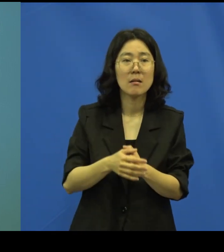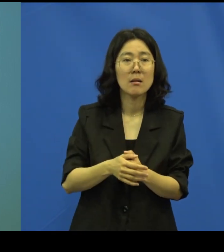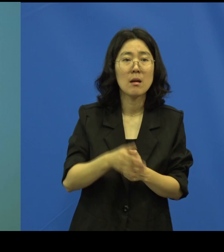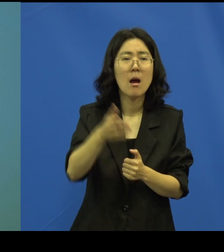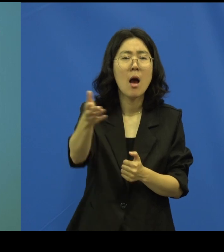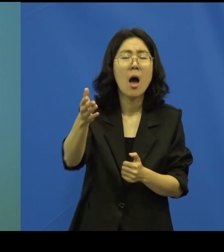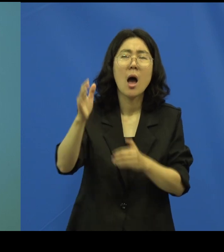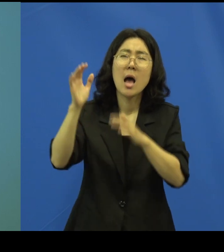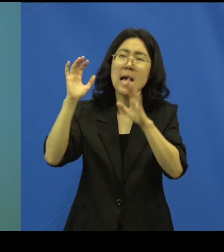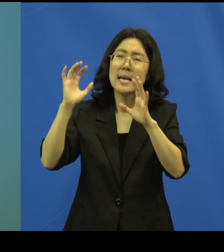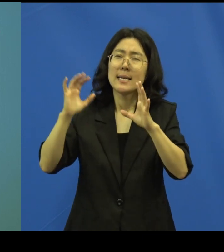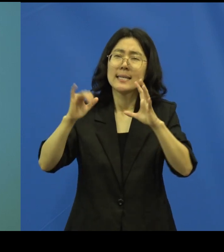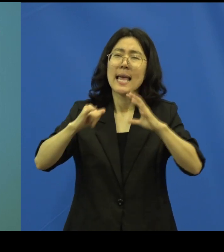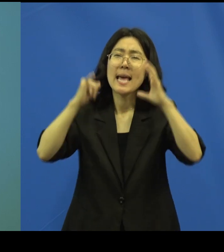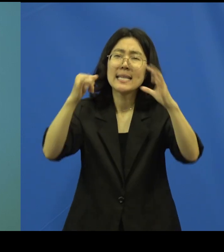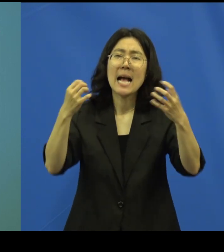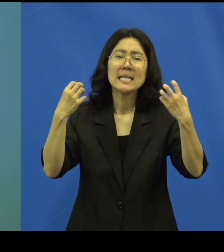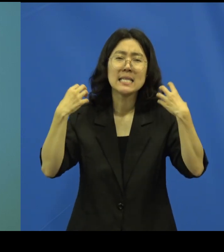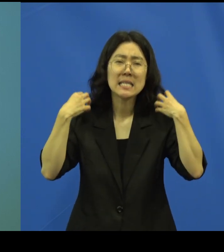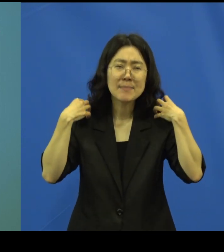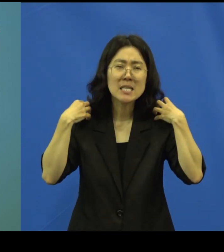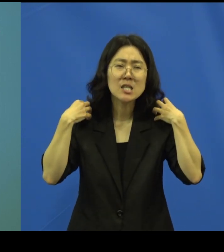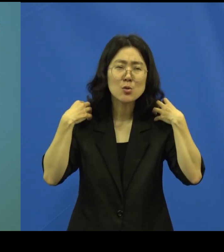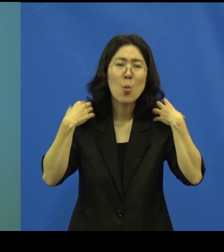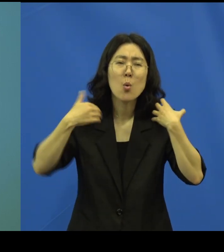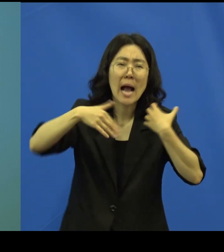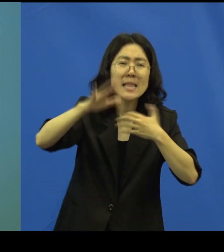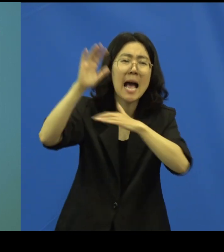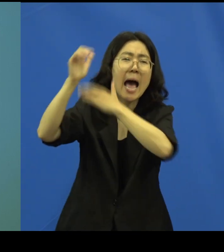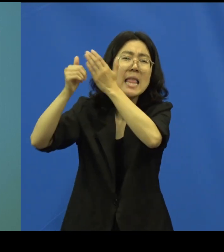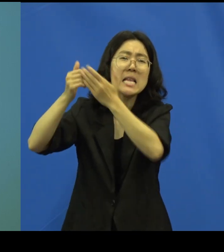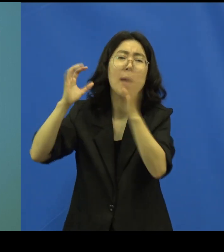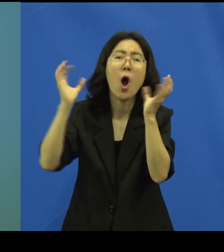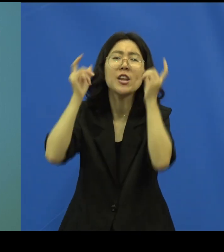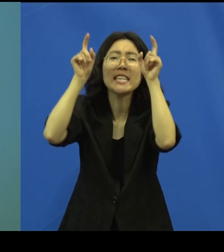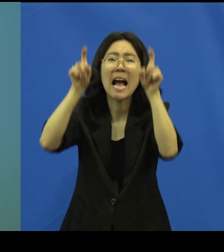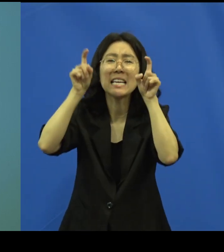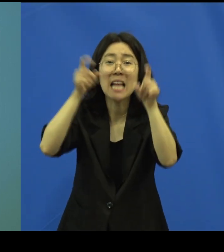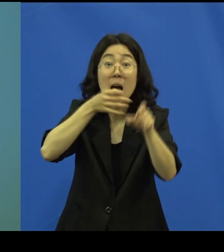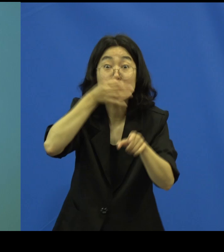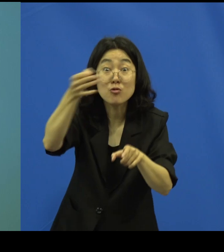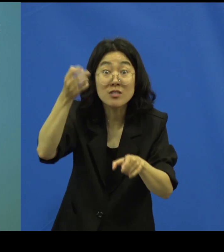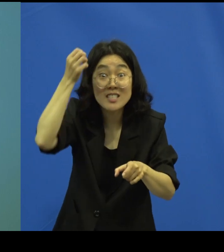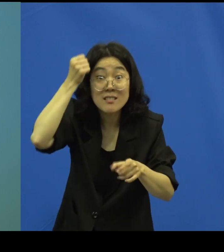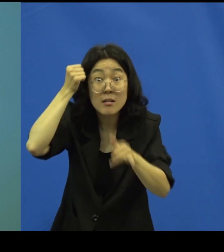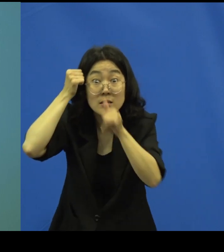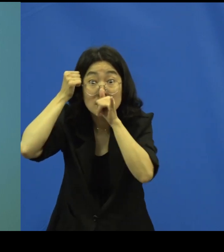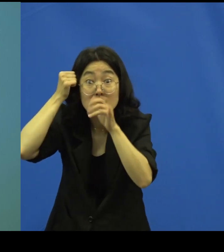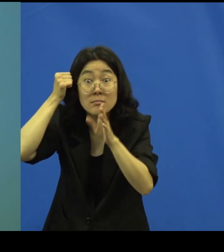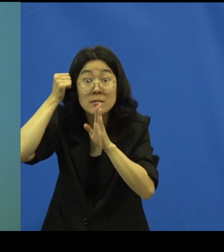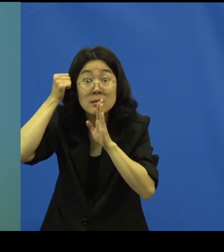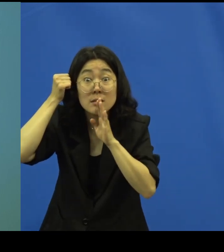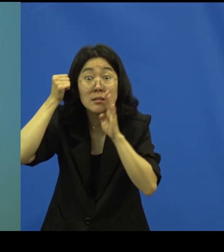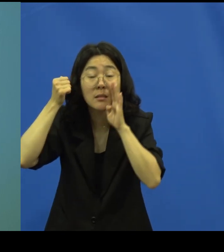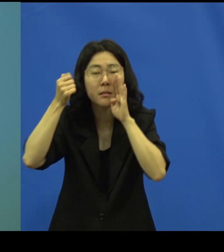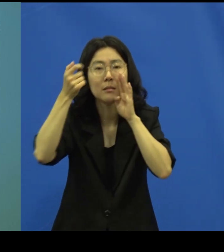엄청난 이제 발견을 이제 세례 요한이 한 거죠. 자, 여러분, 그래서 이 찬양의 핵심은 뭐냐?